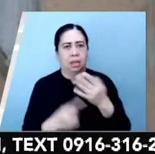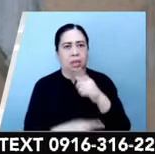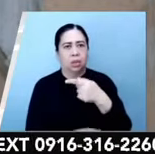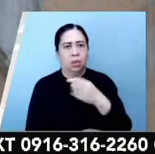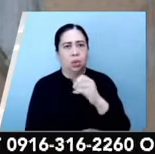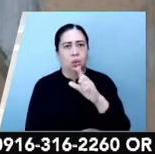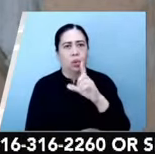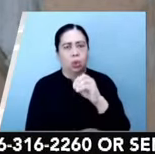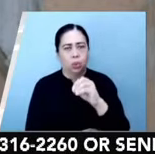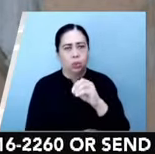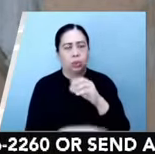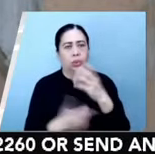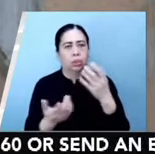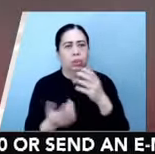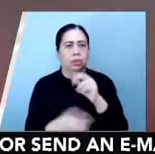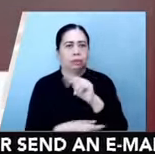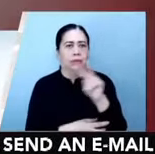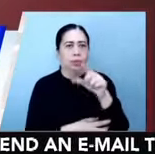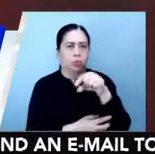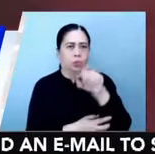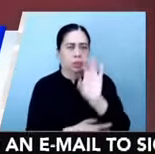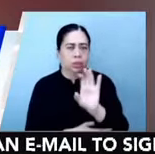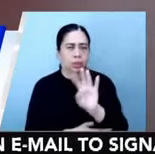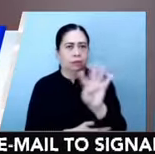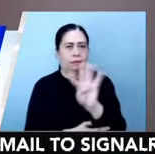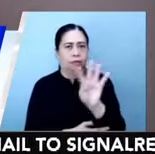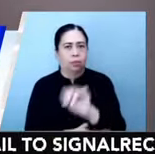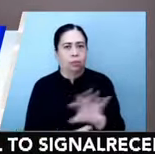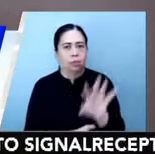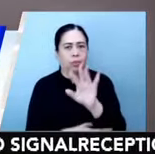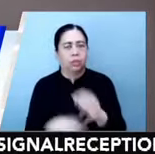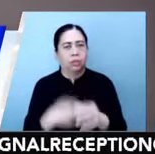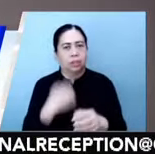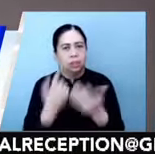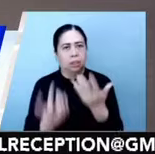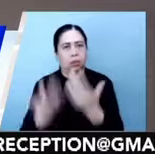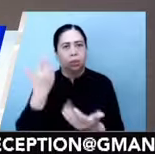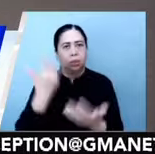City. Pasado alas 4 ng umaga kanina nang sumiklab ang sunog sa isang